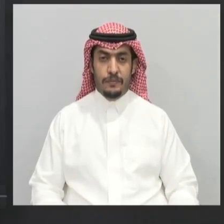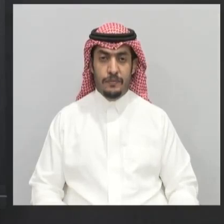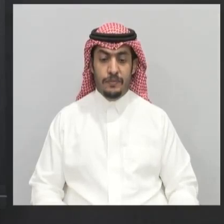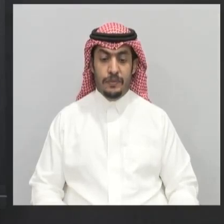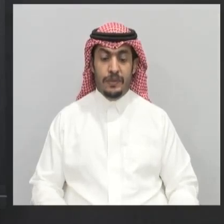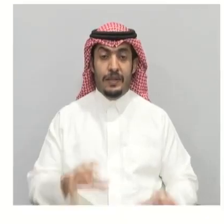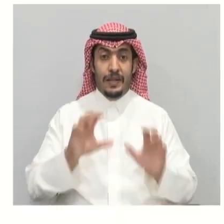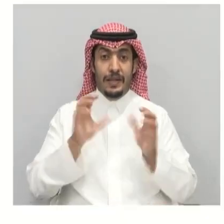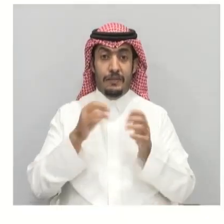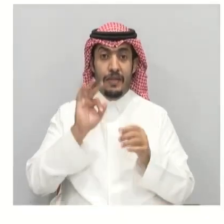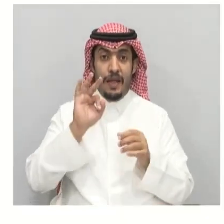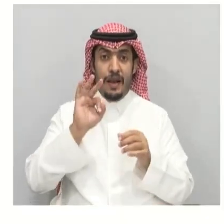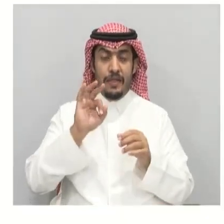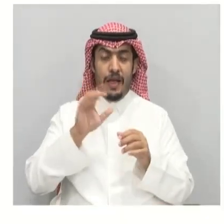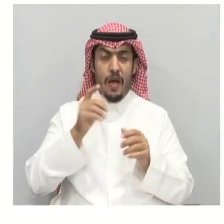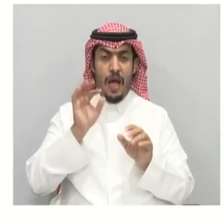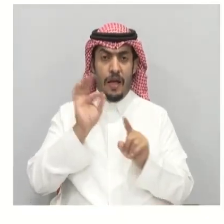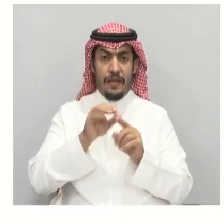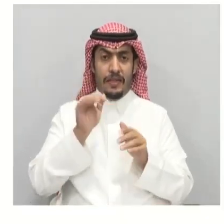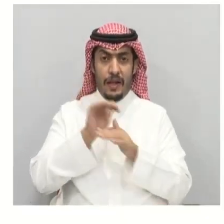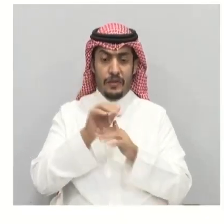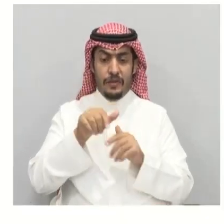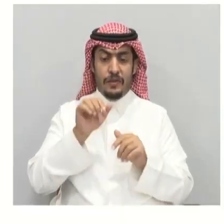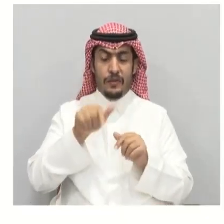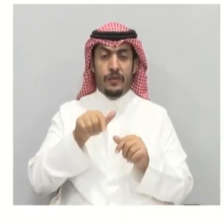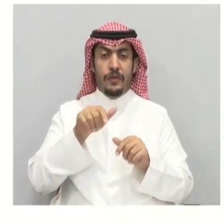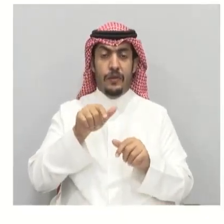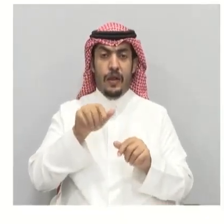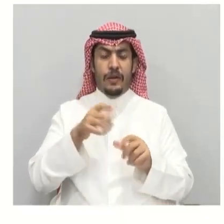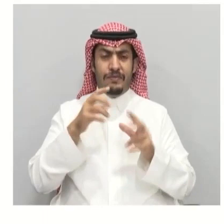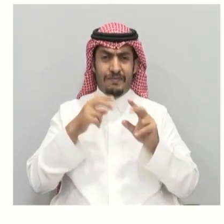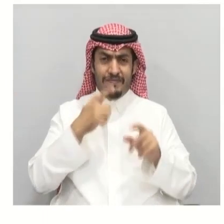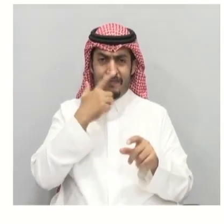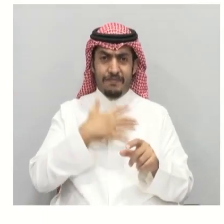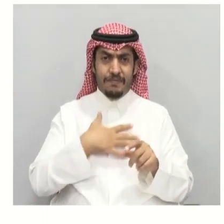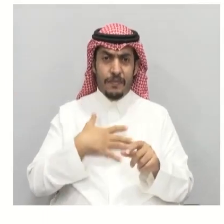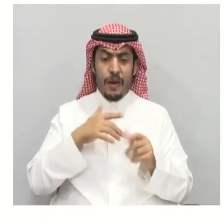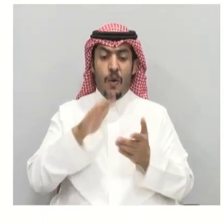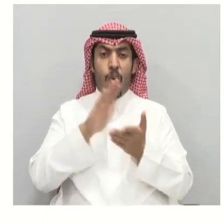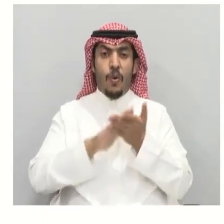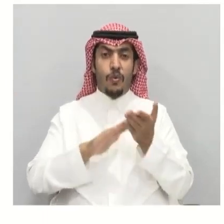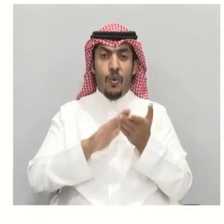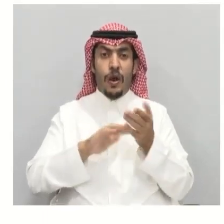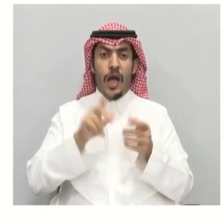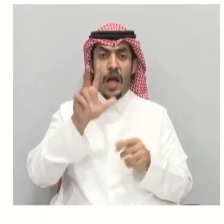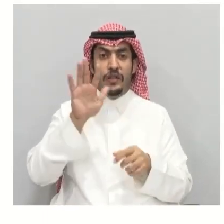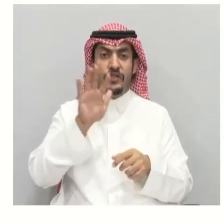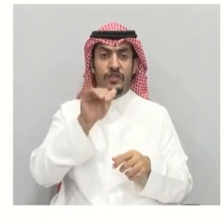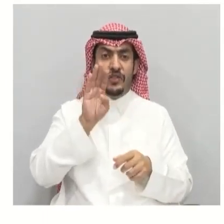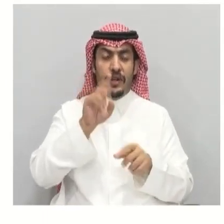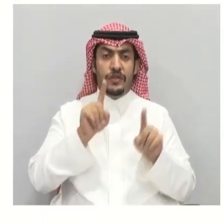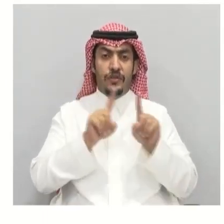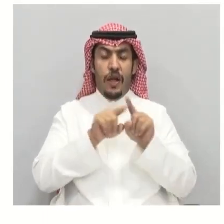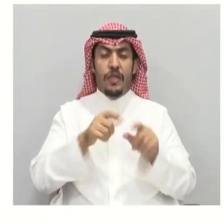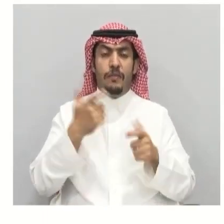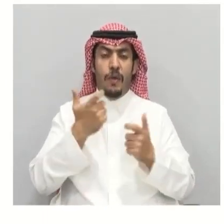القسم الثالث او الهدف الثالث من اهداف درسنا قلنا ان نريد ان نستشعر خطوره الشرك وهذه